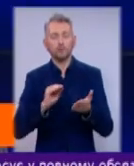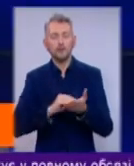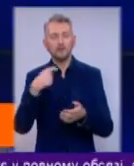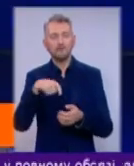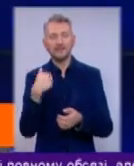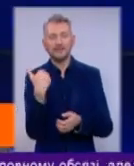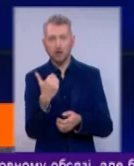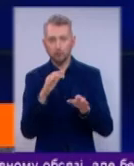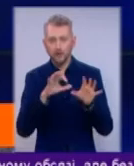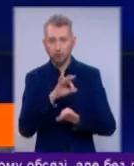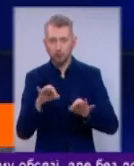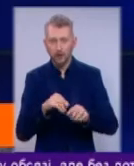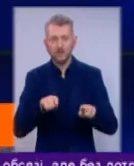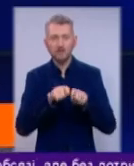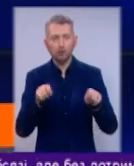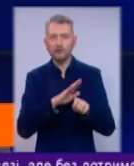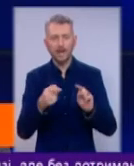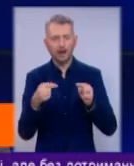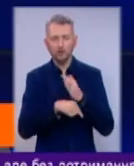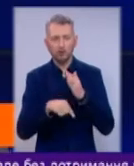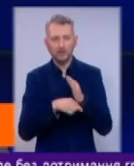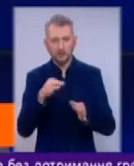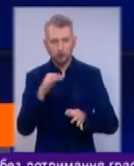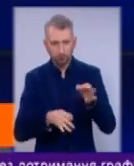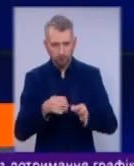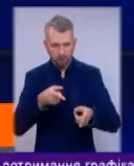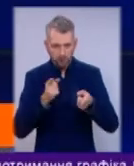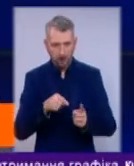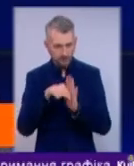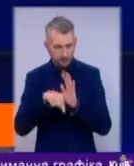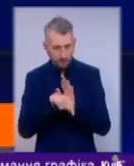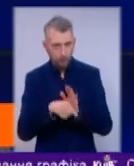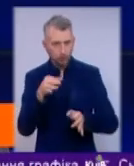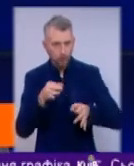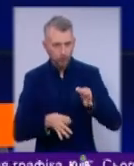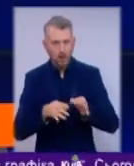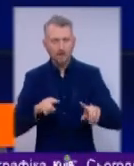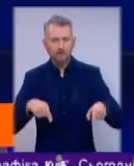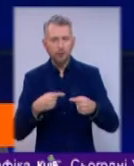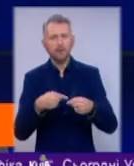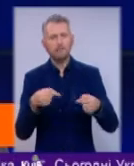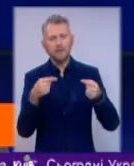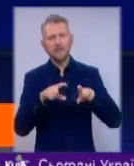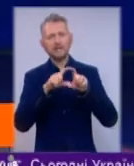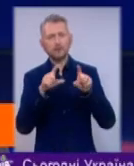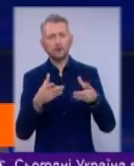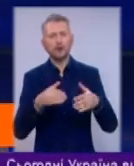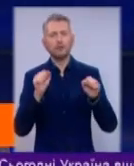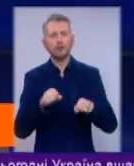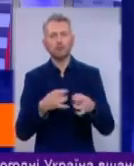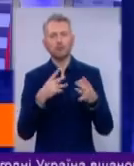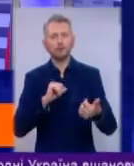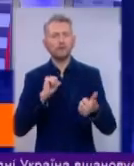законопроєкті, створюється не антикорупційний суд в справжньому розумінні цього слова, а створюється певна інституція, яка може просто